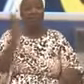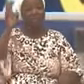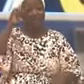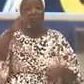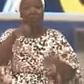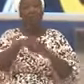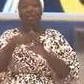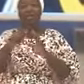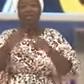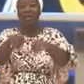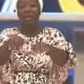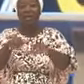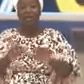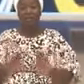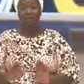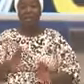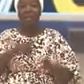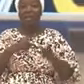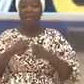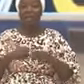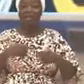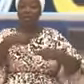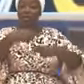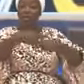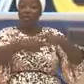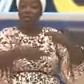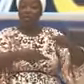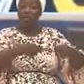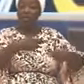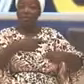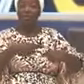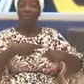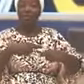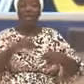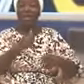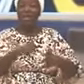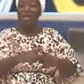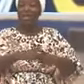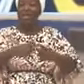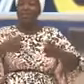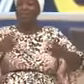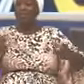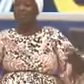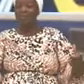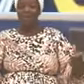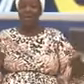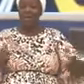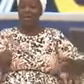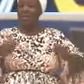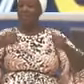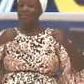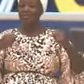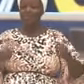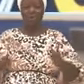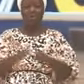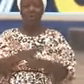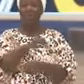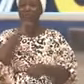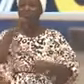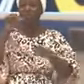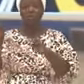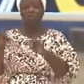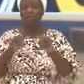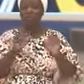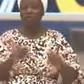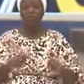le tombeau elles ont roulé grosses pierres grosses pierres et inamovible sur